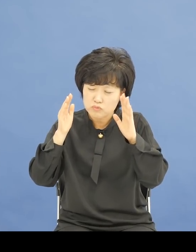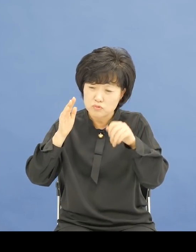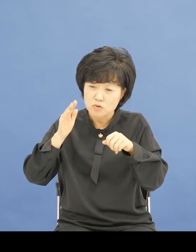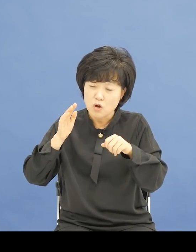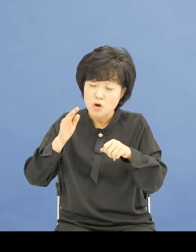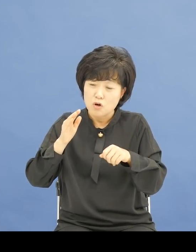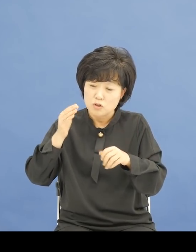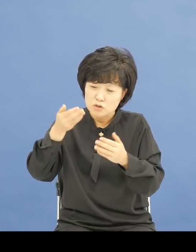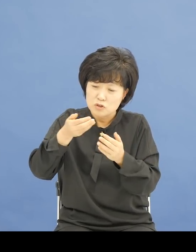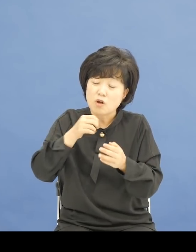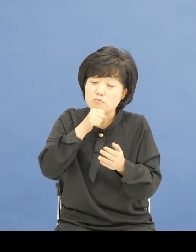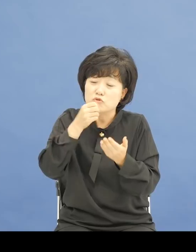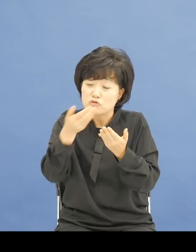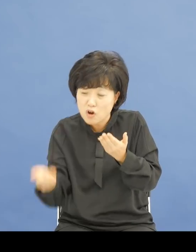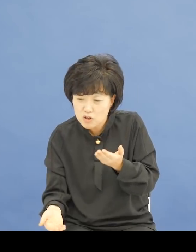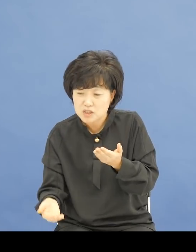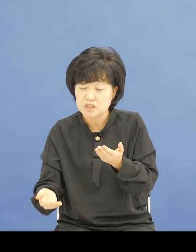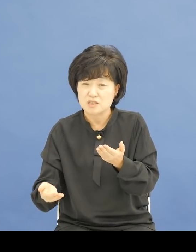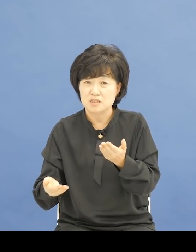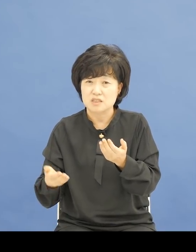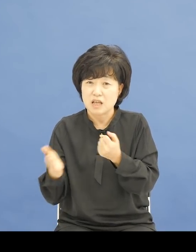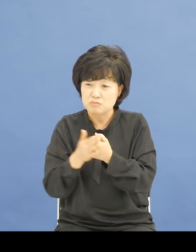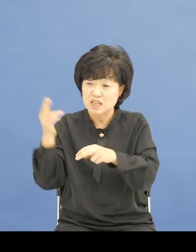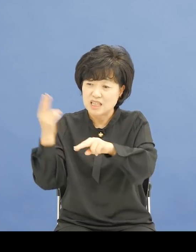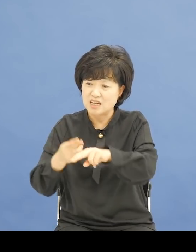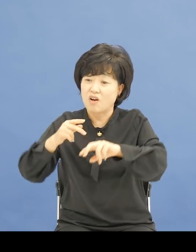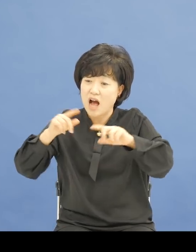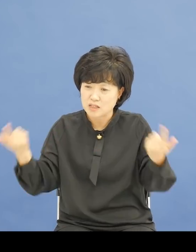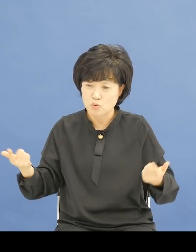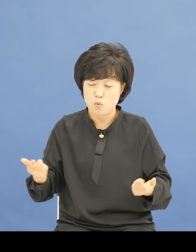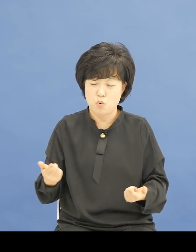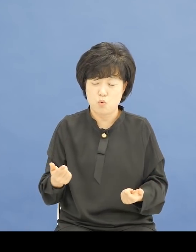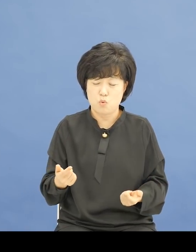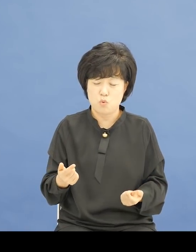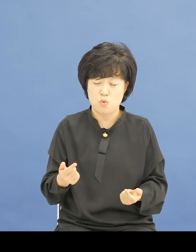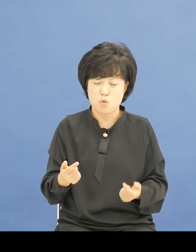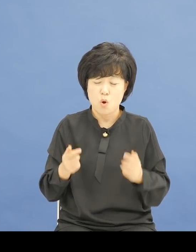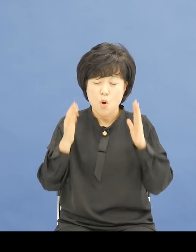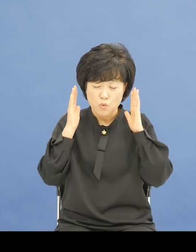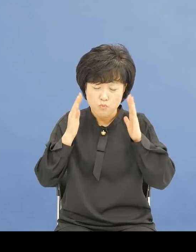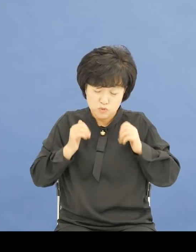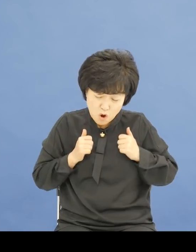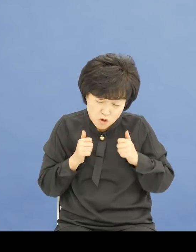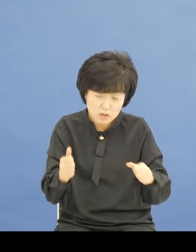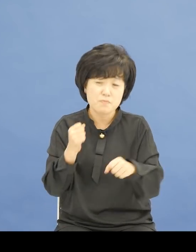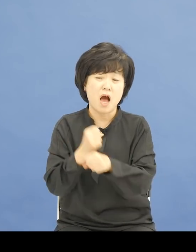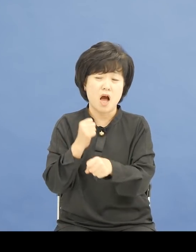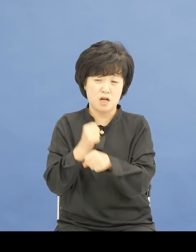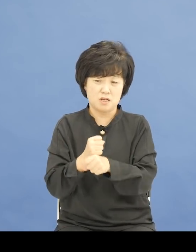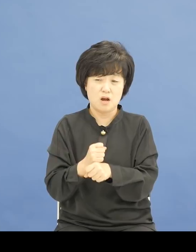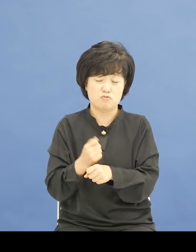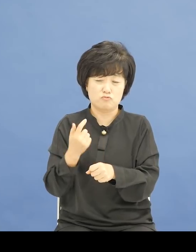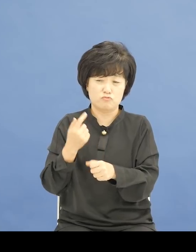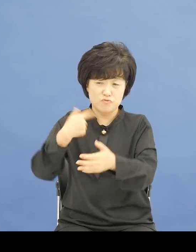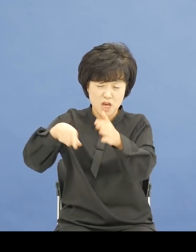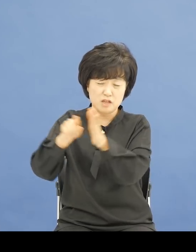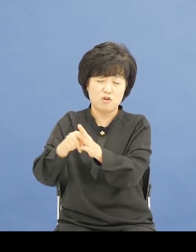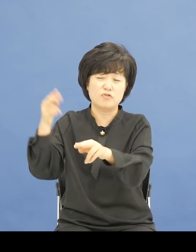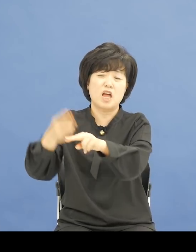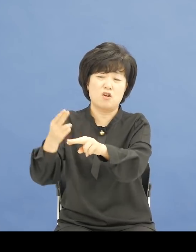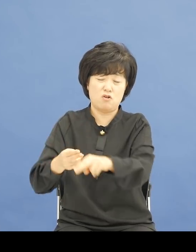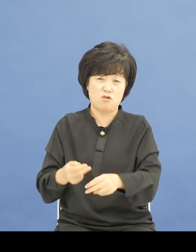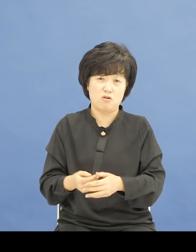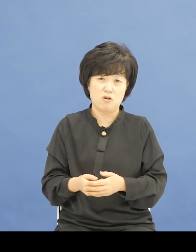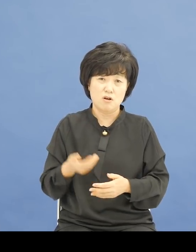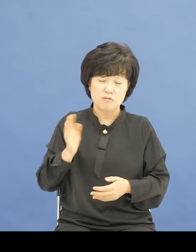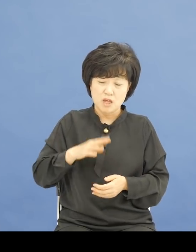못해서 성적 떨어져서 때리는 게 아니라 너희 사람 되라고 때리는 거다. 학생의 본분은 공부인데 너희가 최선을 다하는 모습은 스스로에 대한